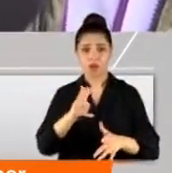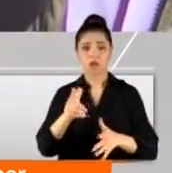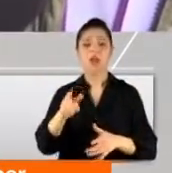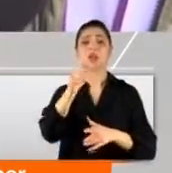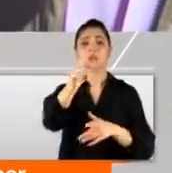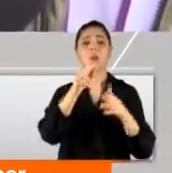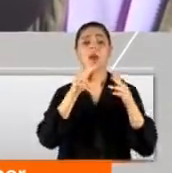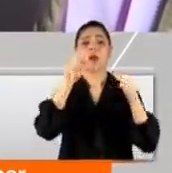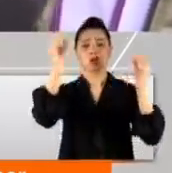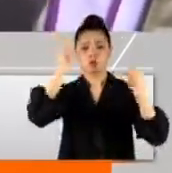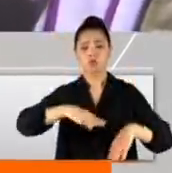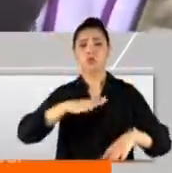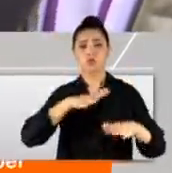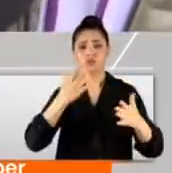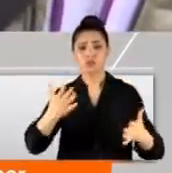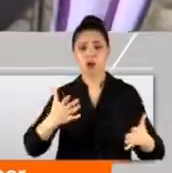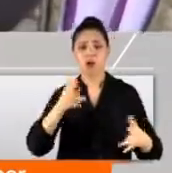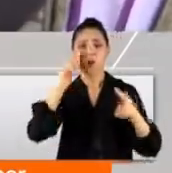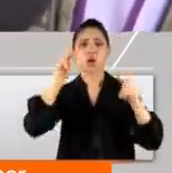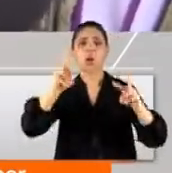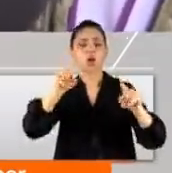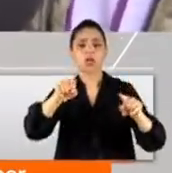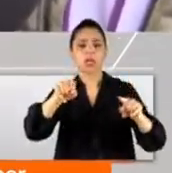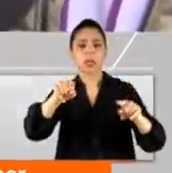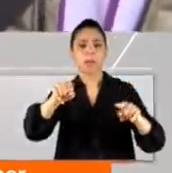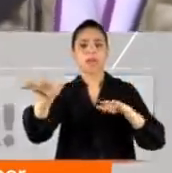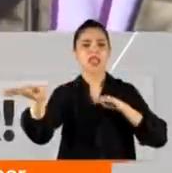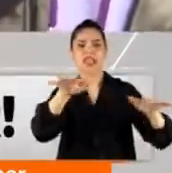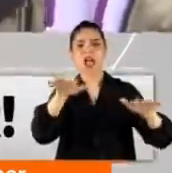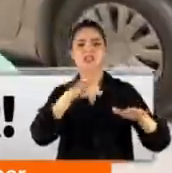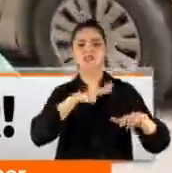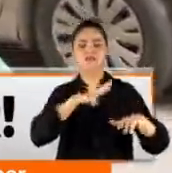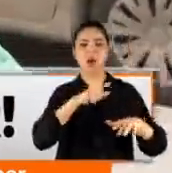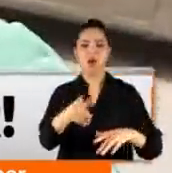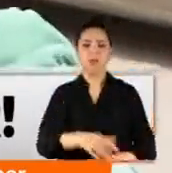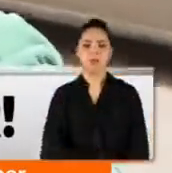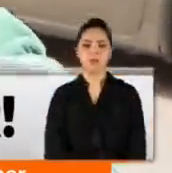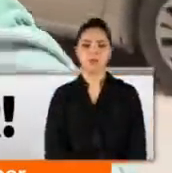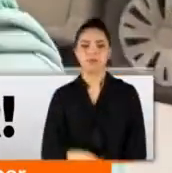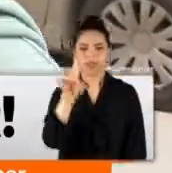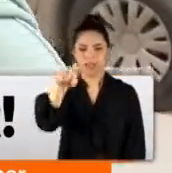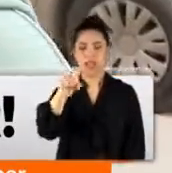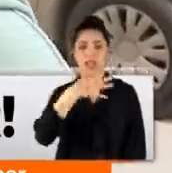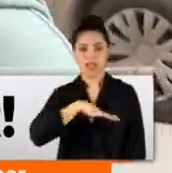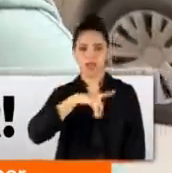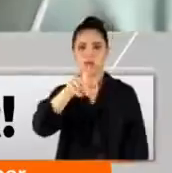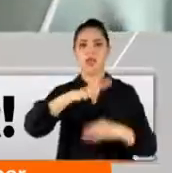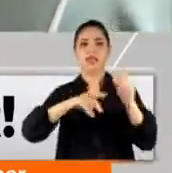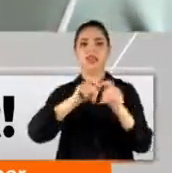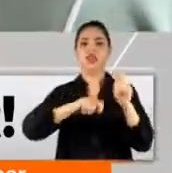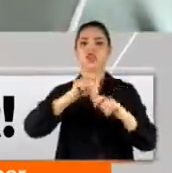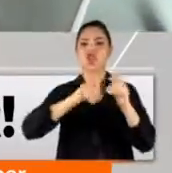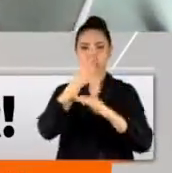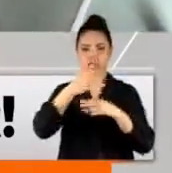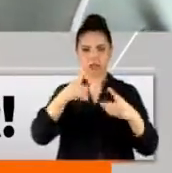büyük çatırları uçtu. Zaten gördüğünüz gibi sallanıyor tahtalar. Sen istersen şimdi arkandaki inşaata girebilir misin?